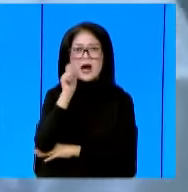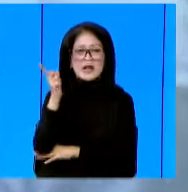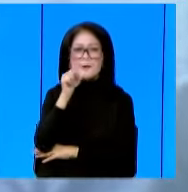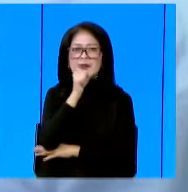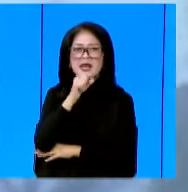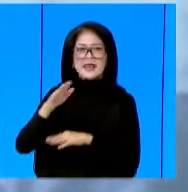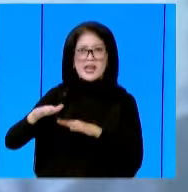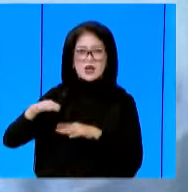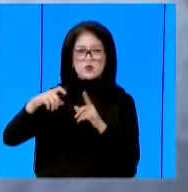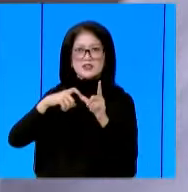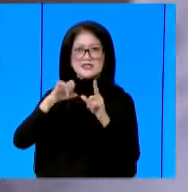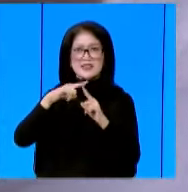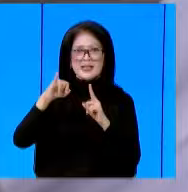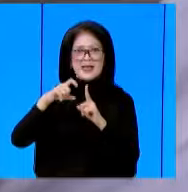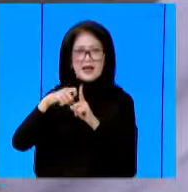KDI.